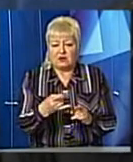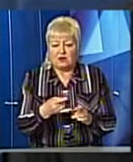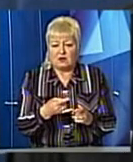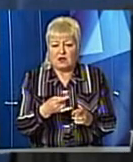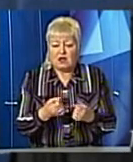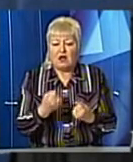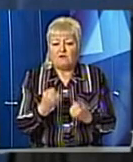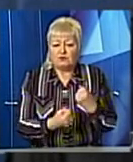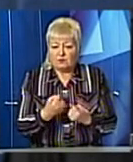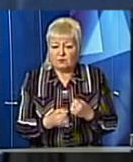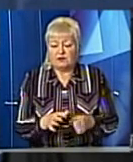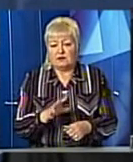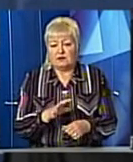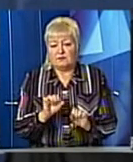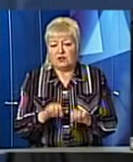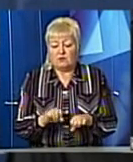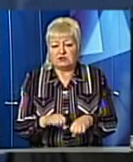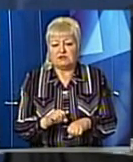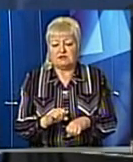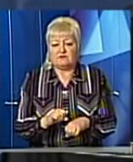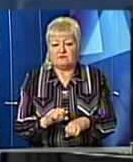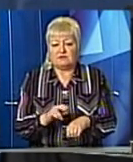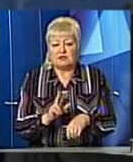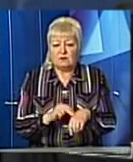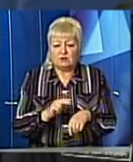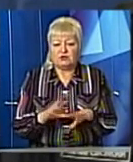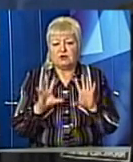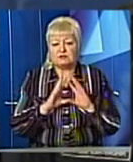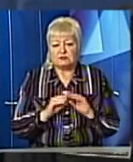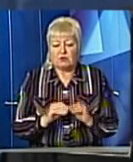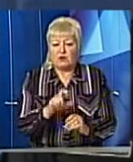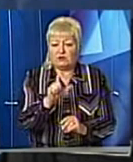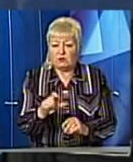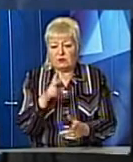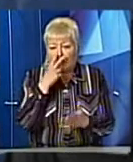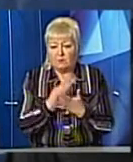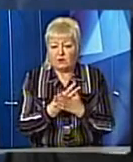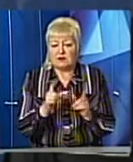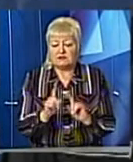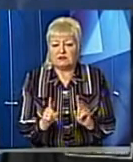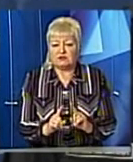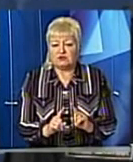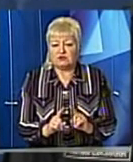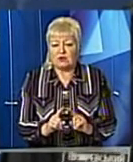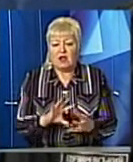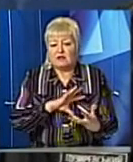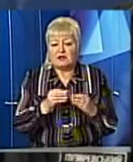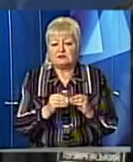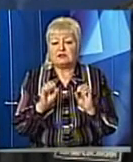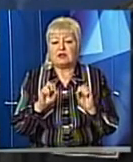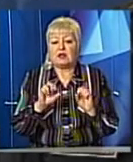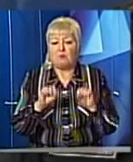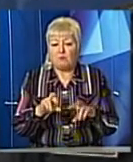власне, можливість патрульних врегулювати ситуацію, заспокоїти людей, показати їм, що наслідки могли би набагато бути